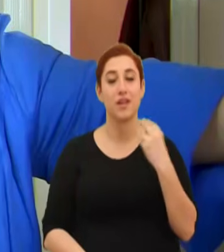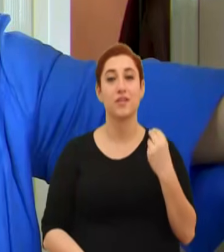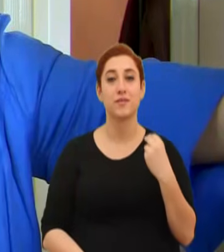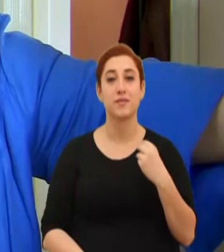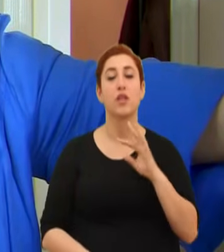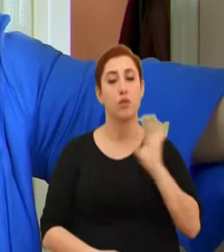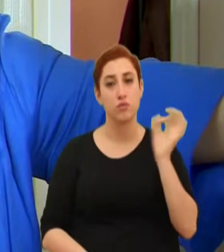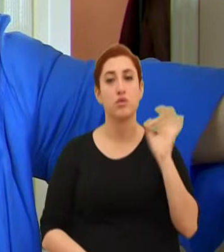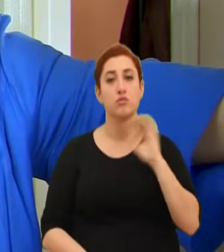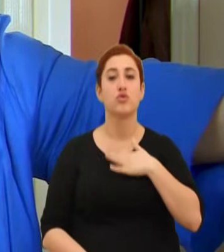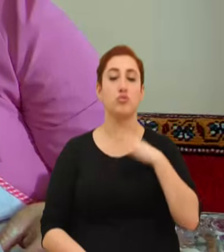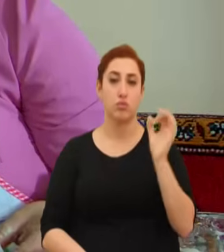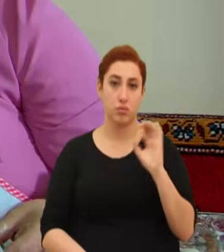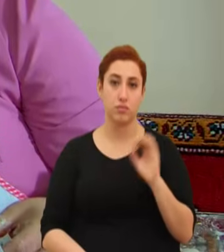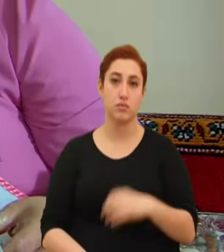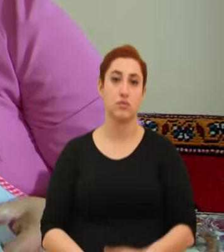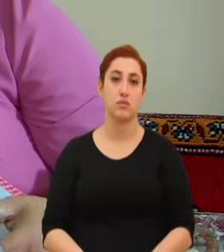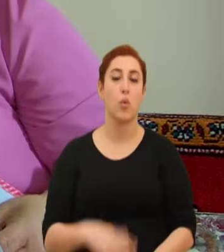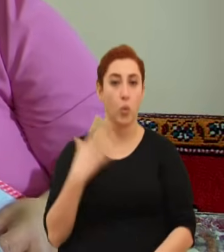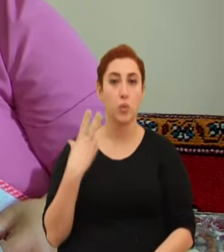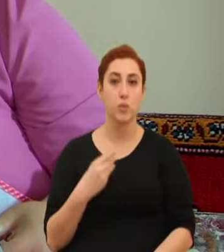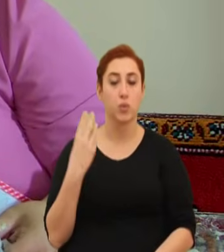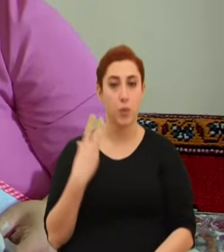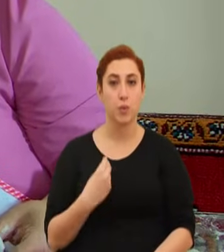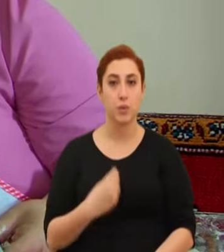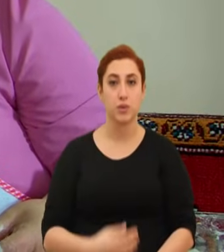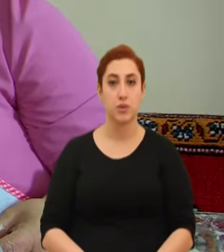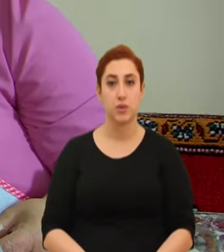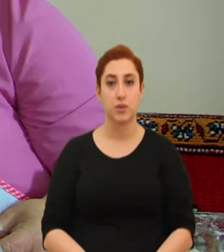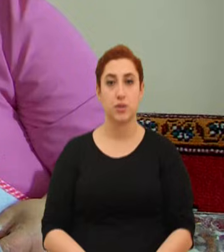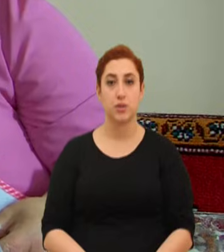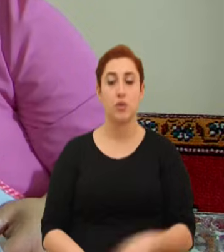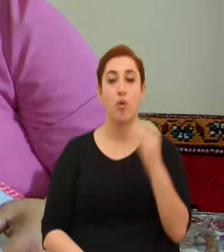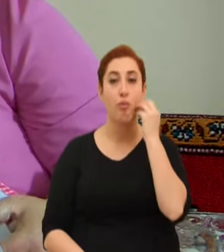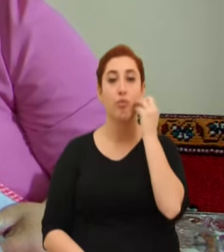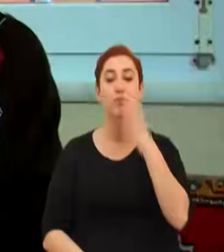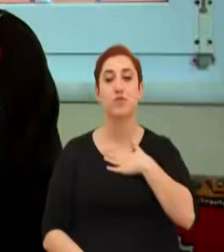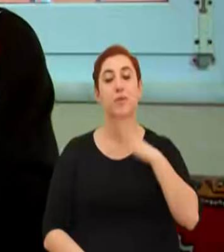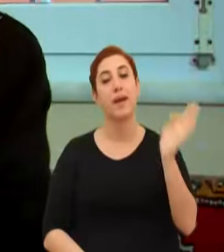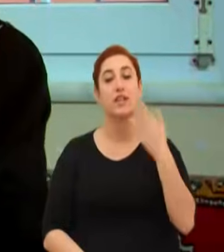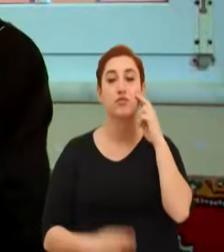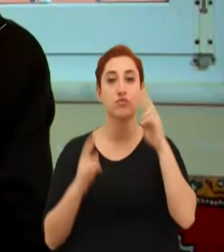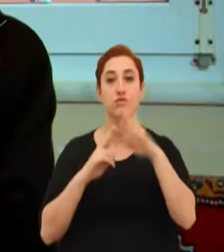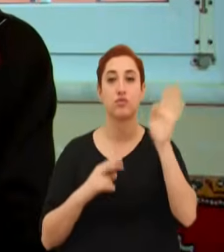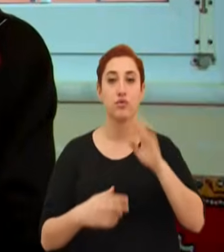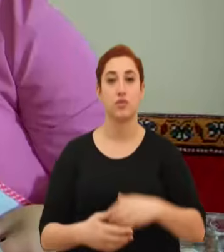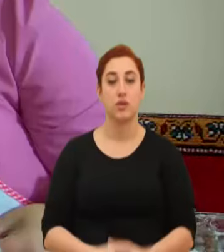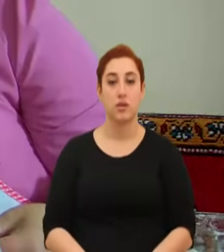yavrum. Tabii, tabii canım, tabii. Olur, olur. Öpüyorum canım. Hadi